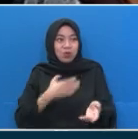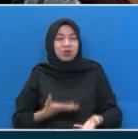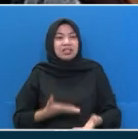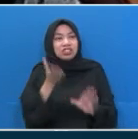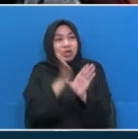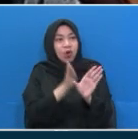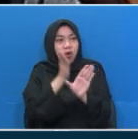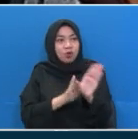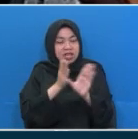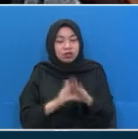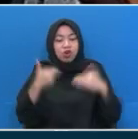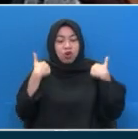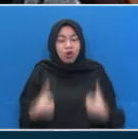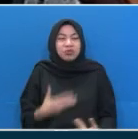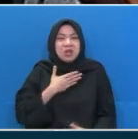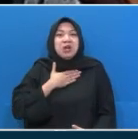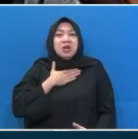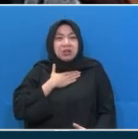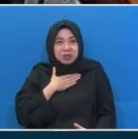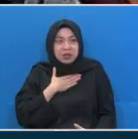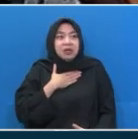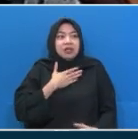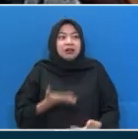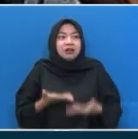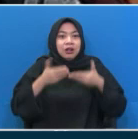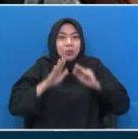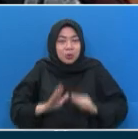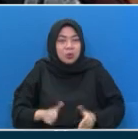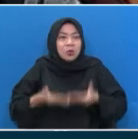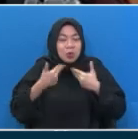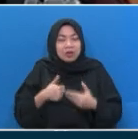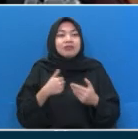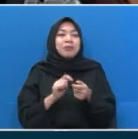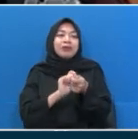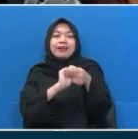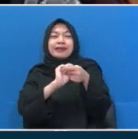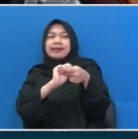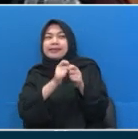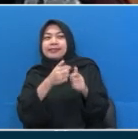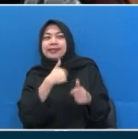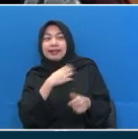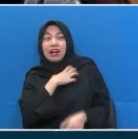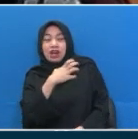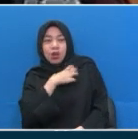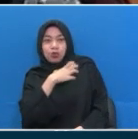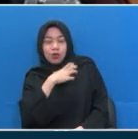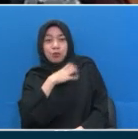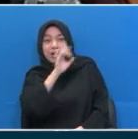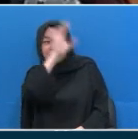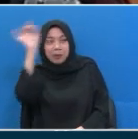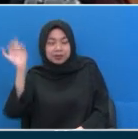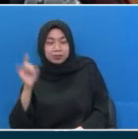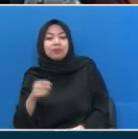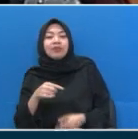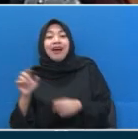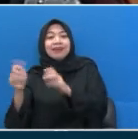ya juga kondisi psikologis dari orang yang diperiksa memberikan keterangan kesaksian itu dari detak jantung dan segala macam itu akan mempengaruhi